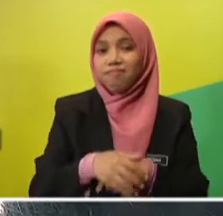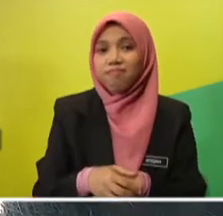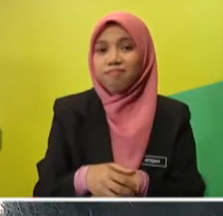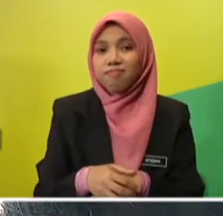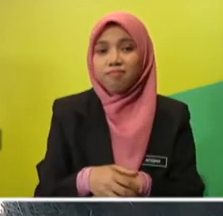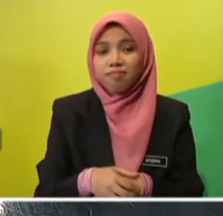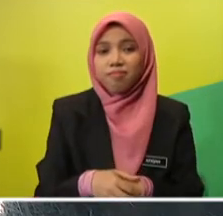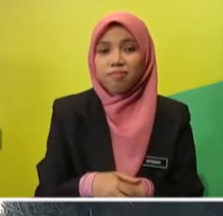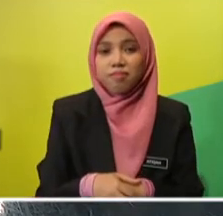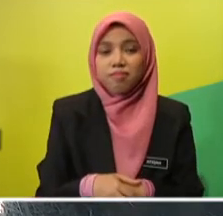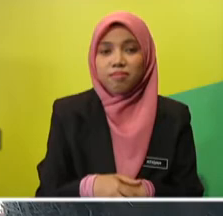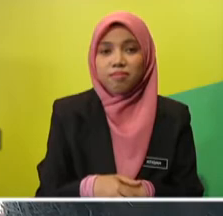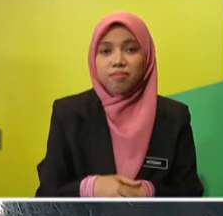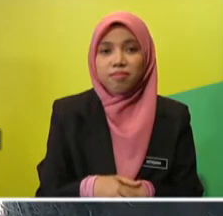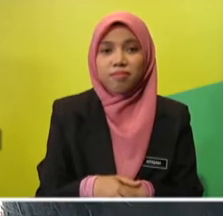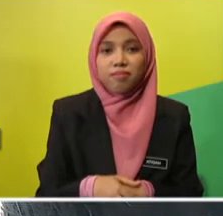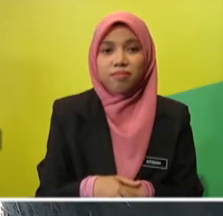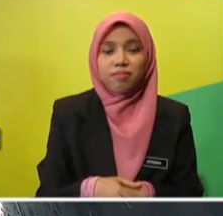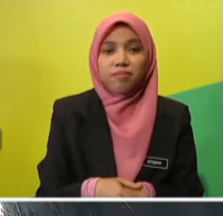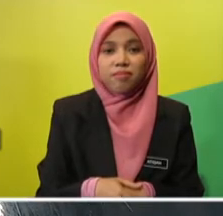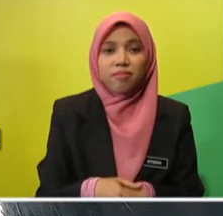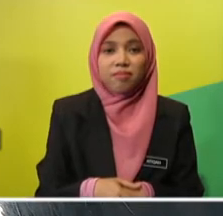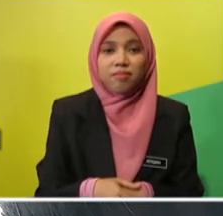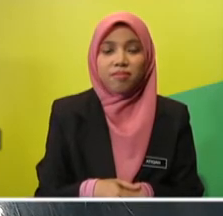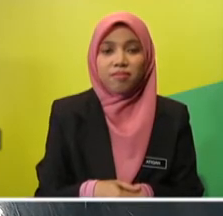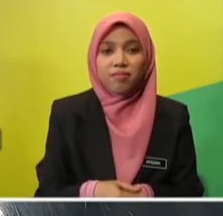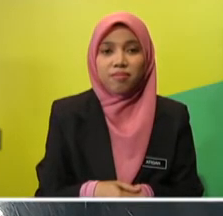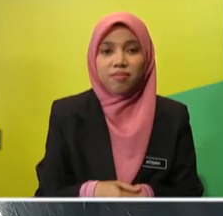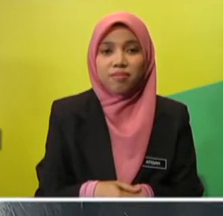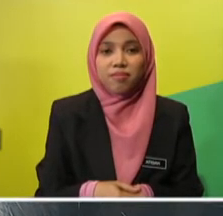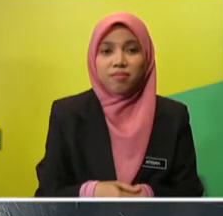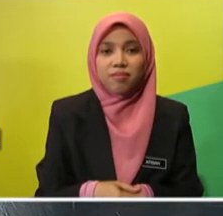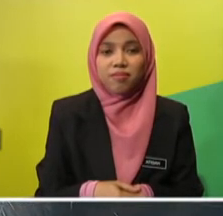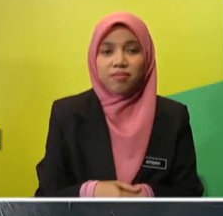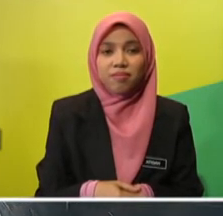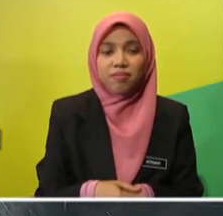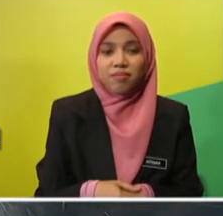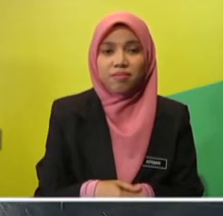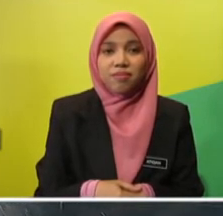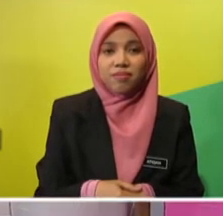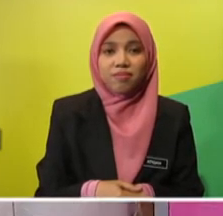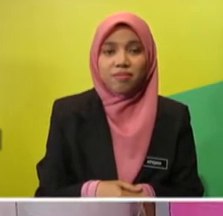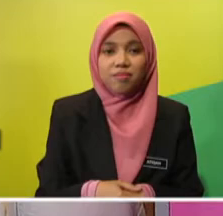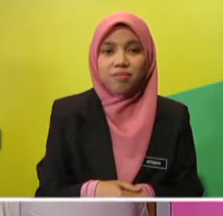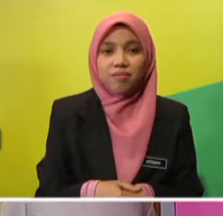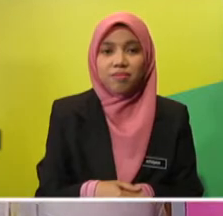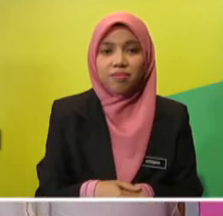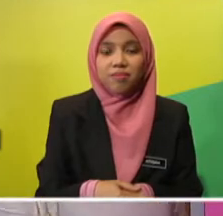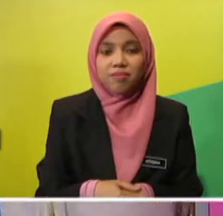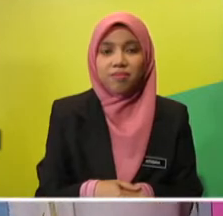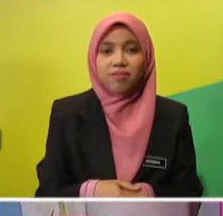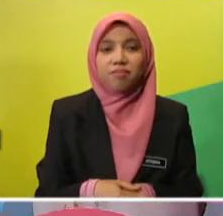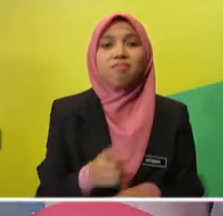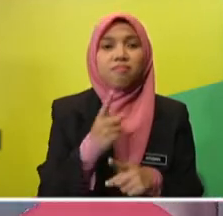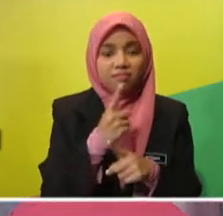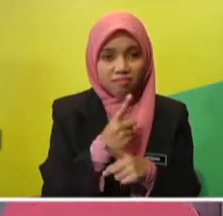dan tukar posisi. Perkataan berhenti sebelum melakukan teknik tukar sisi. Okey, betul. Susul